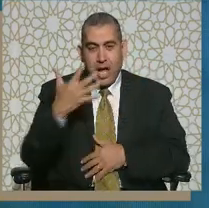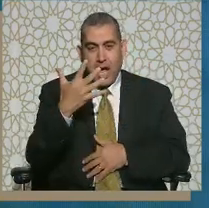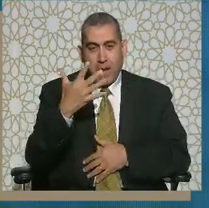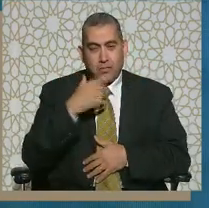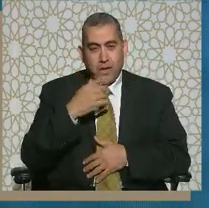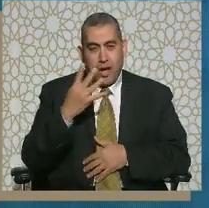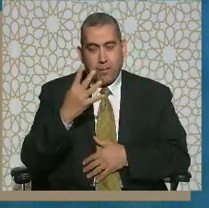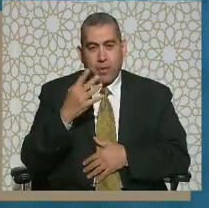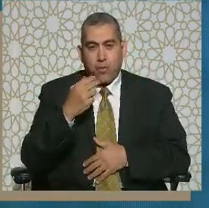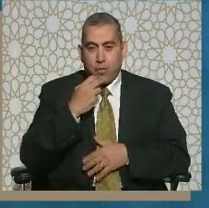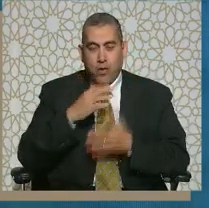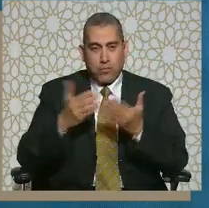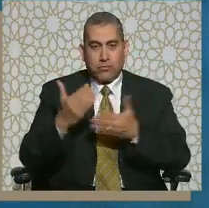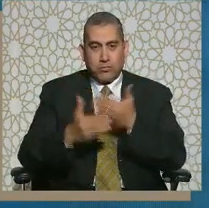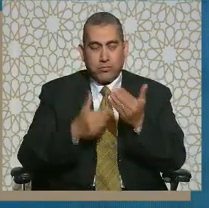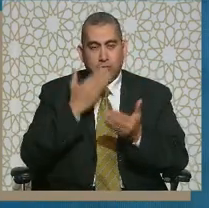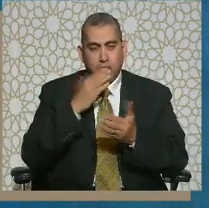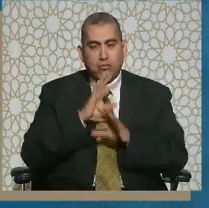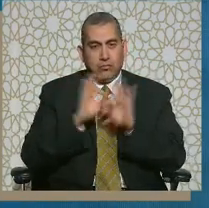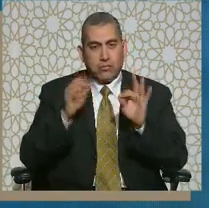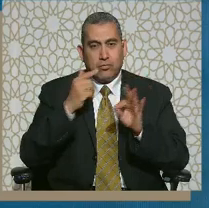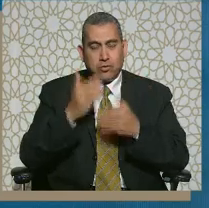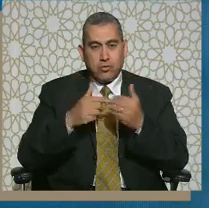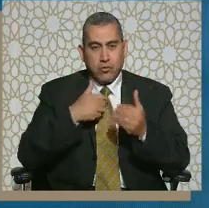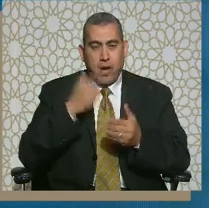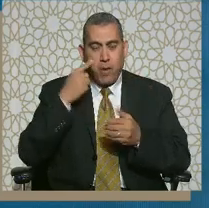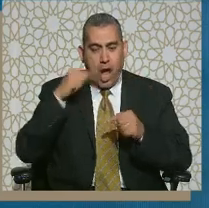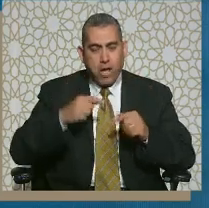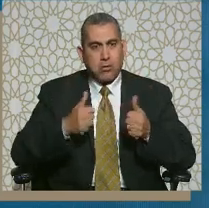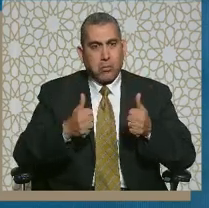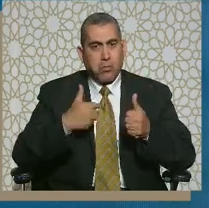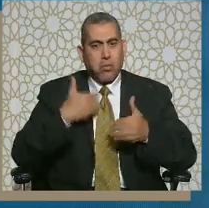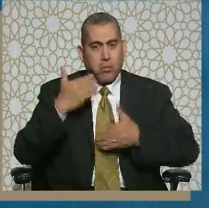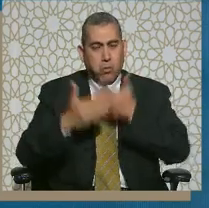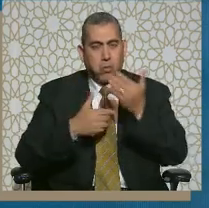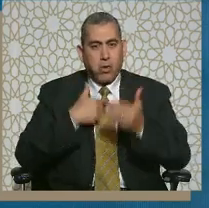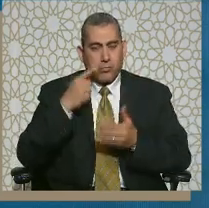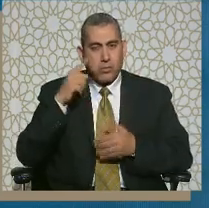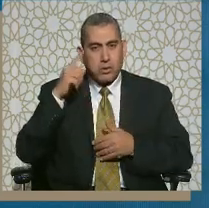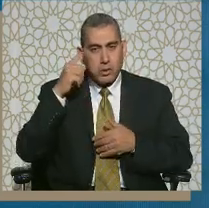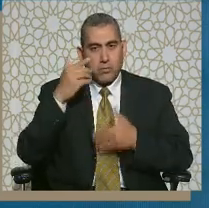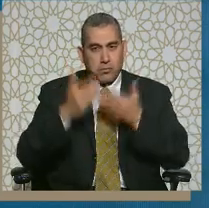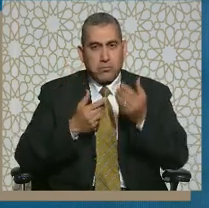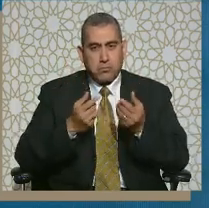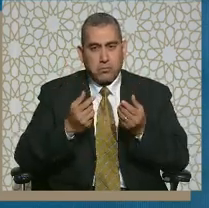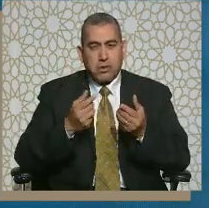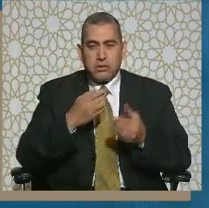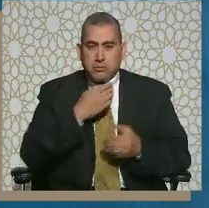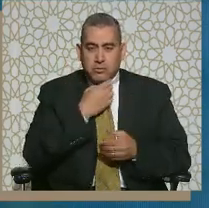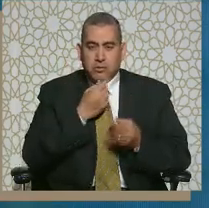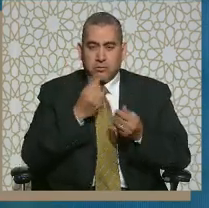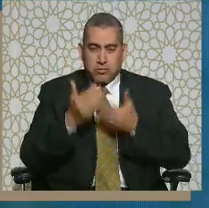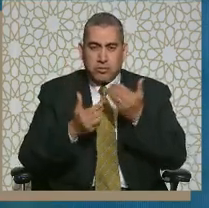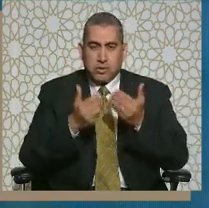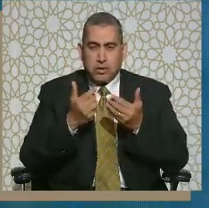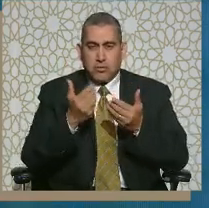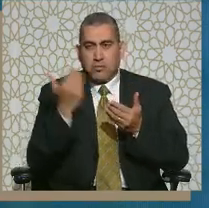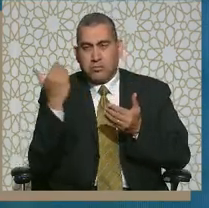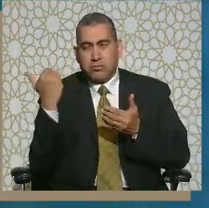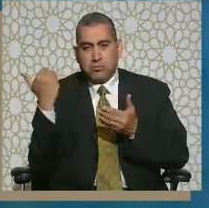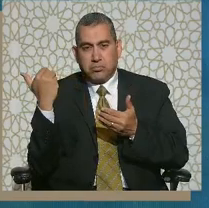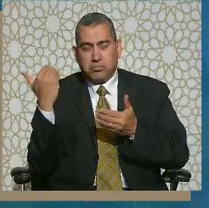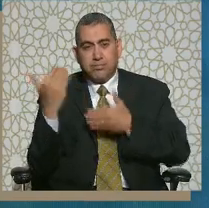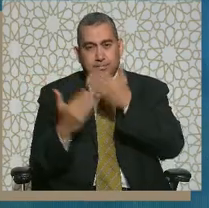وبنت وكل حاجه المهم سعادتك انا كنت عايش عيشه كويسه وكل حاجه مرت بظروف يعني ضيقه شويه من قيمه فتره صغيره